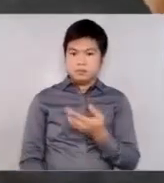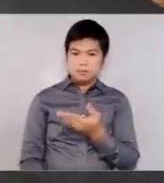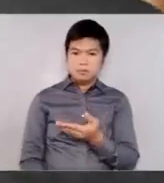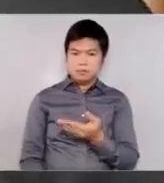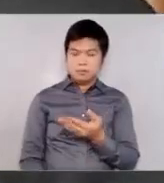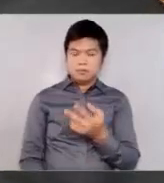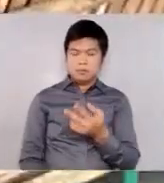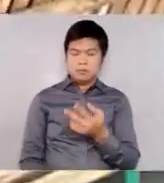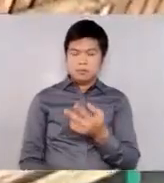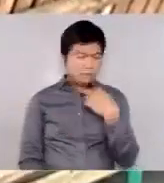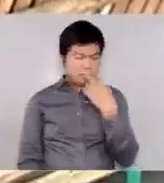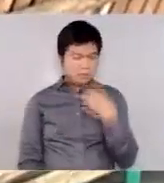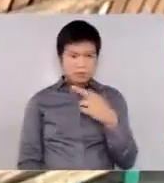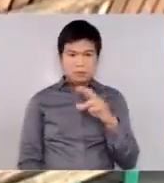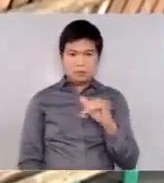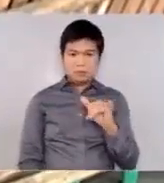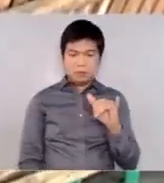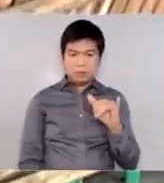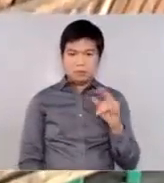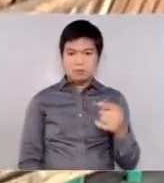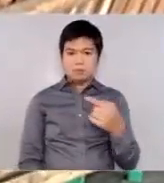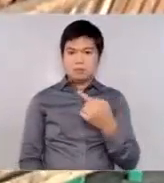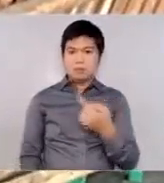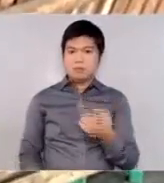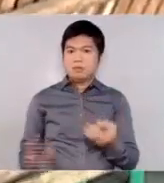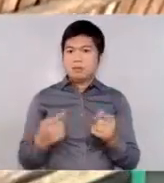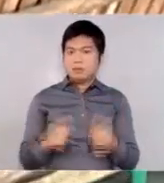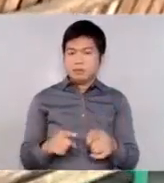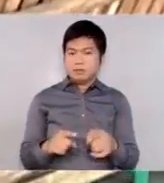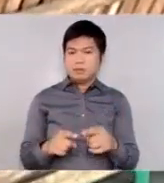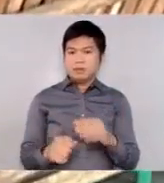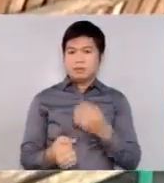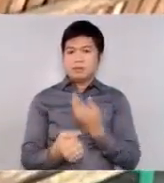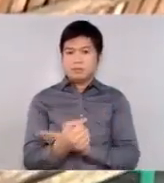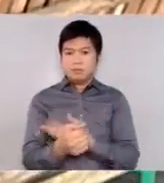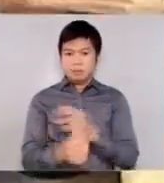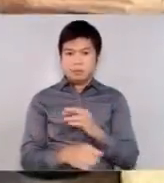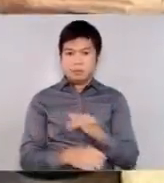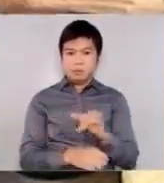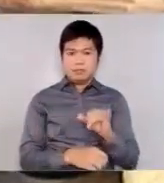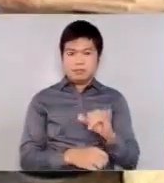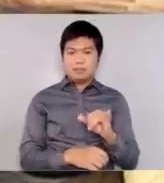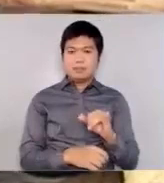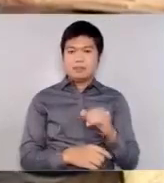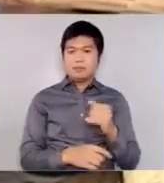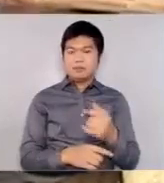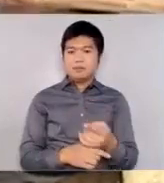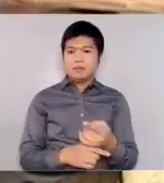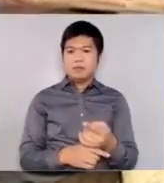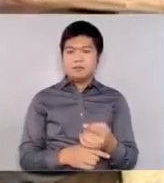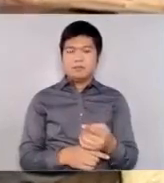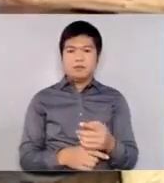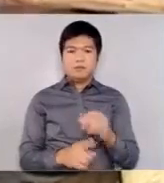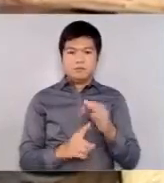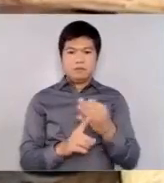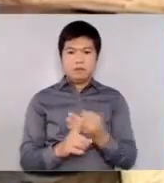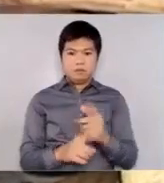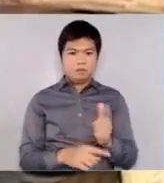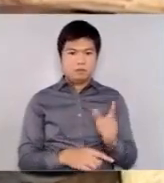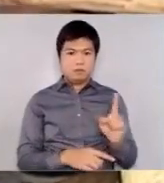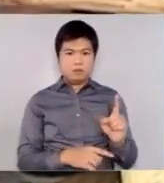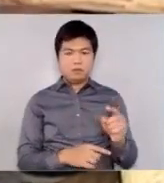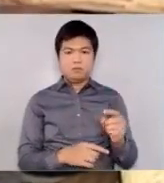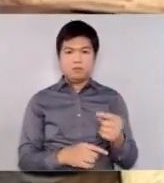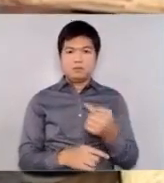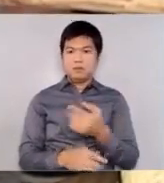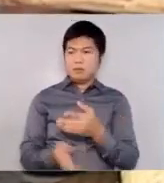Mangiyak-iyak si Mang Ray habang ikinikwento ang sinapit ng bunso niyang anak na si Marie, hindi niya tunay na pangalan. February 21 ang magpaalam ang 16-anyos